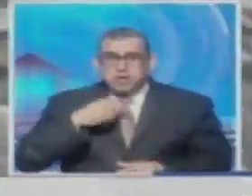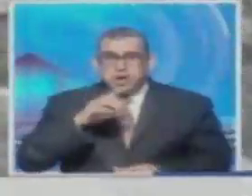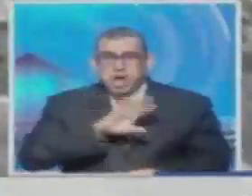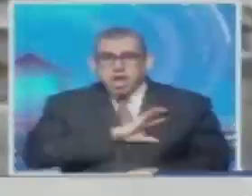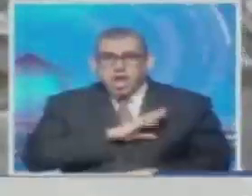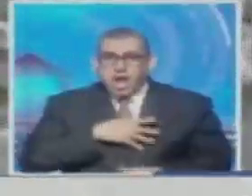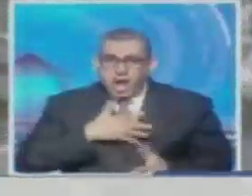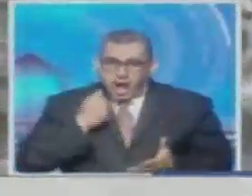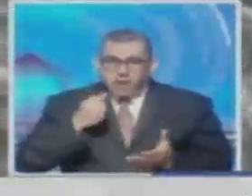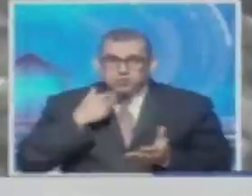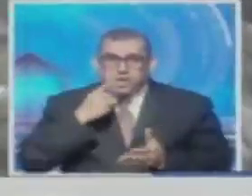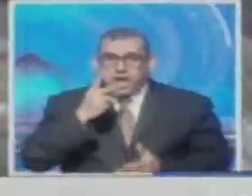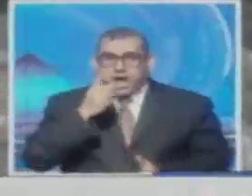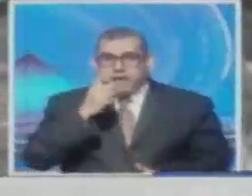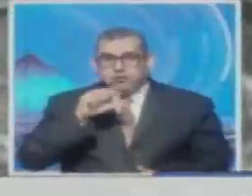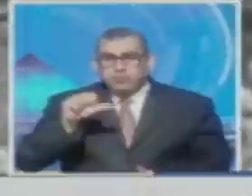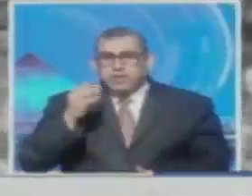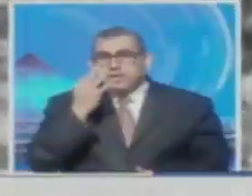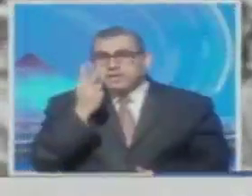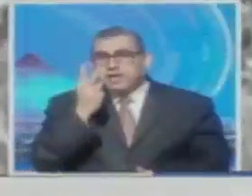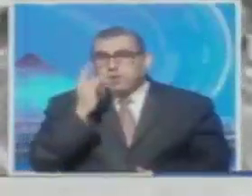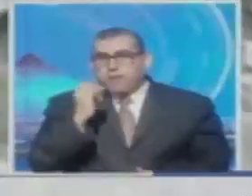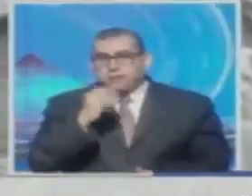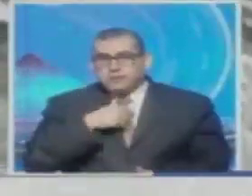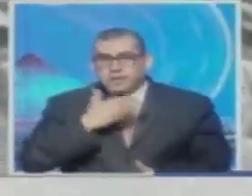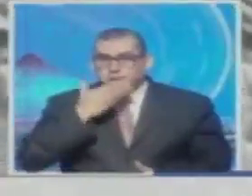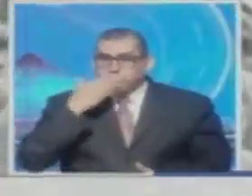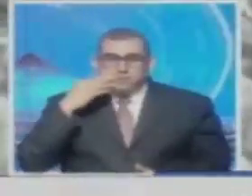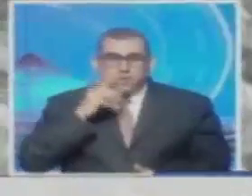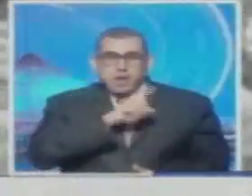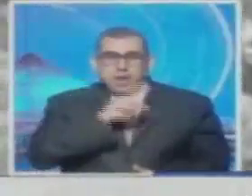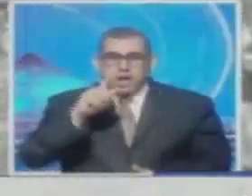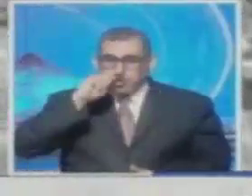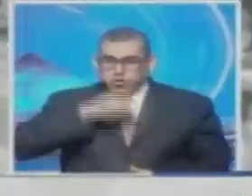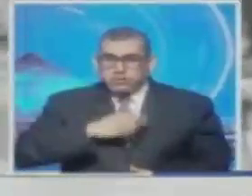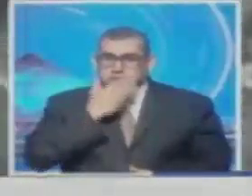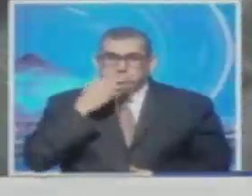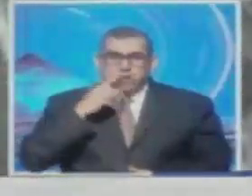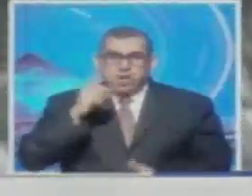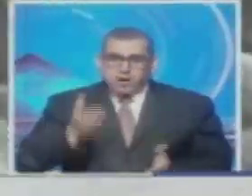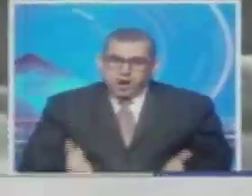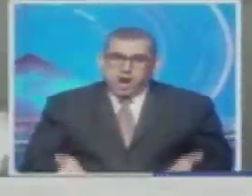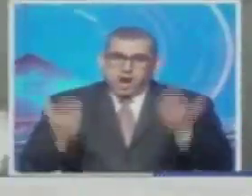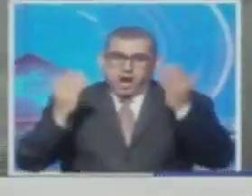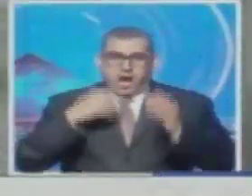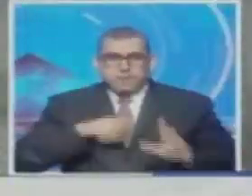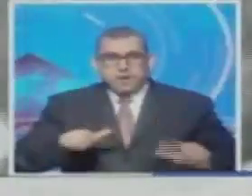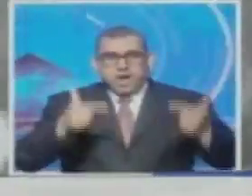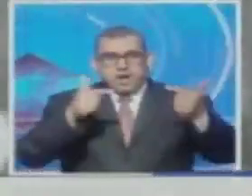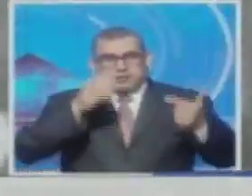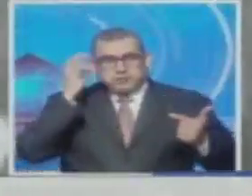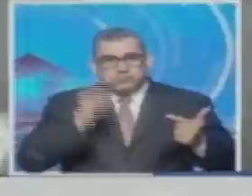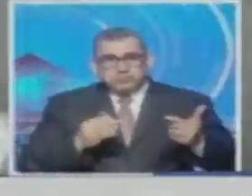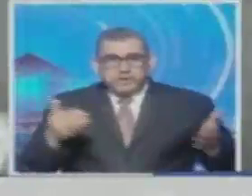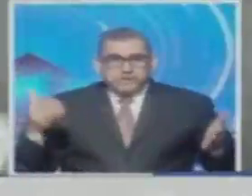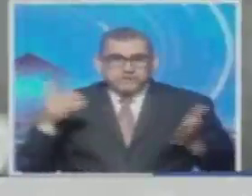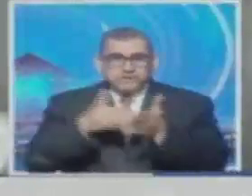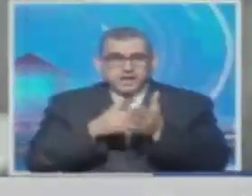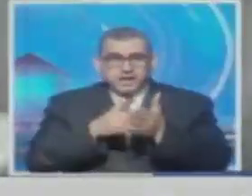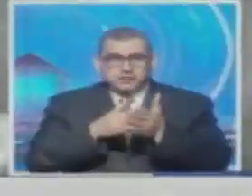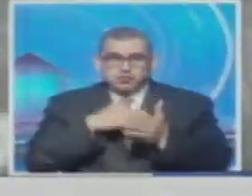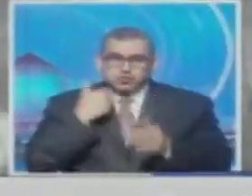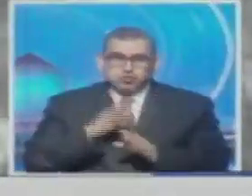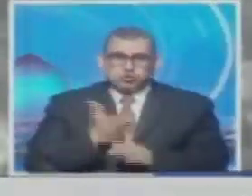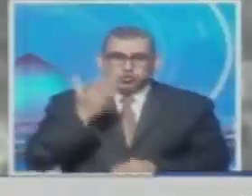عايش في سنة 52 مرضيش يسكت على الظلم، ولكنه قام وقاتل حتى